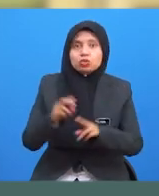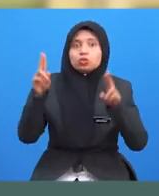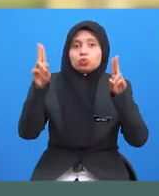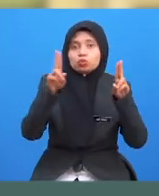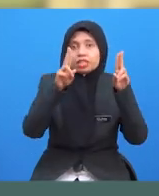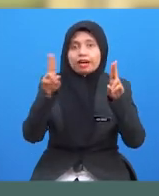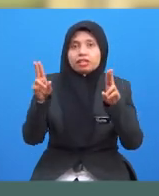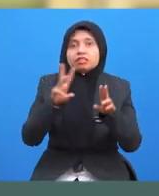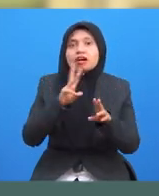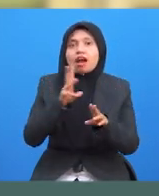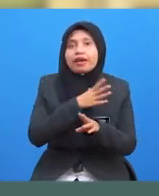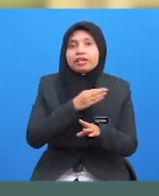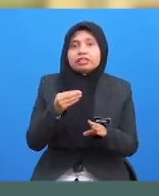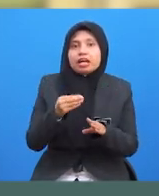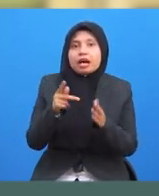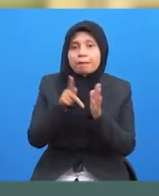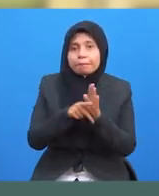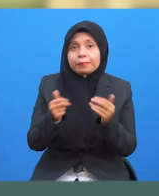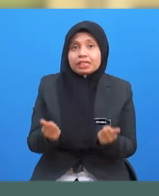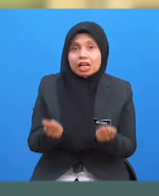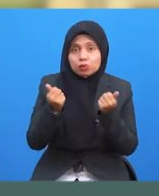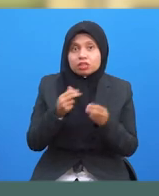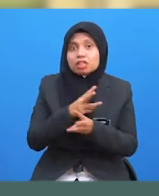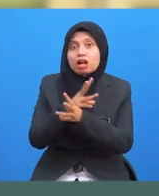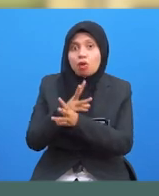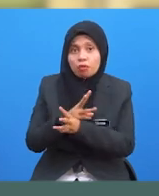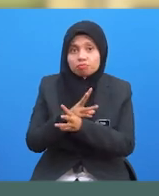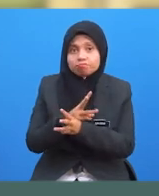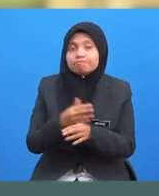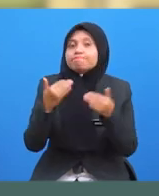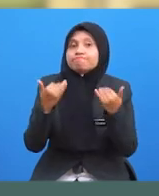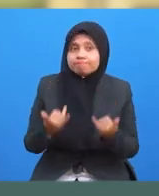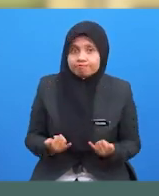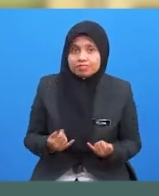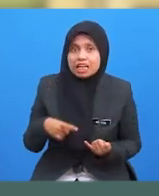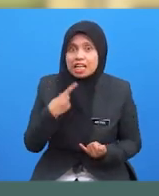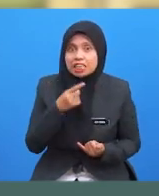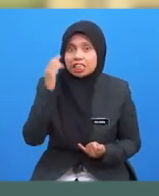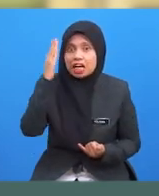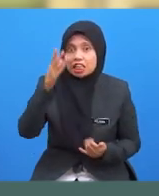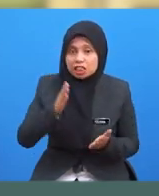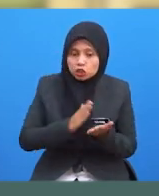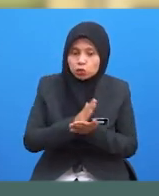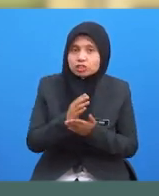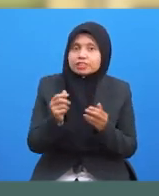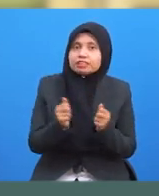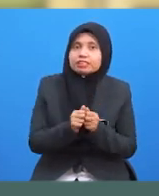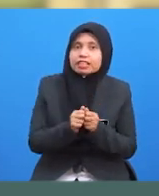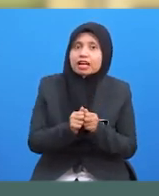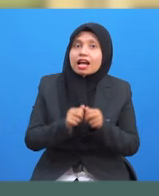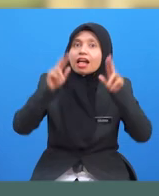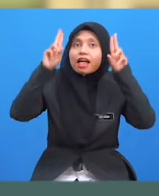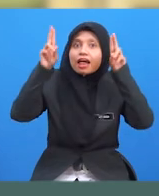udara, air dan pengangkutan awam. Sekarang, kita akan teruskan